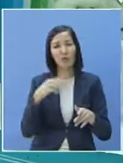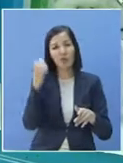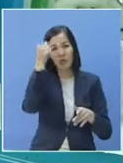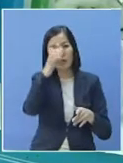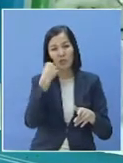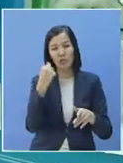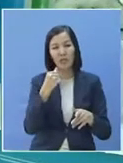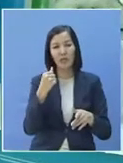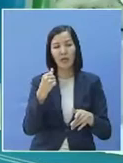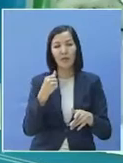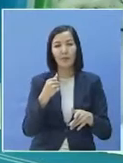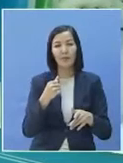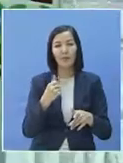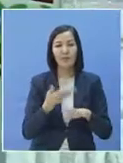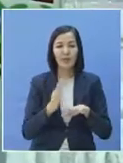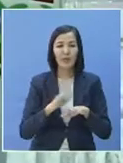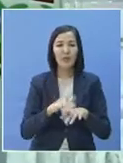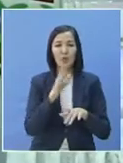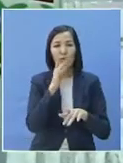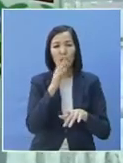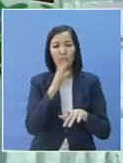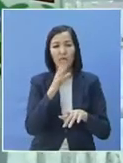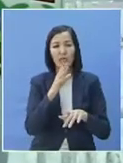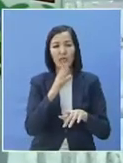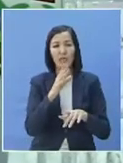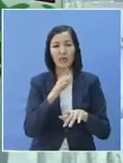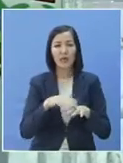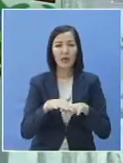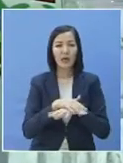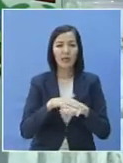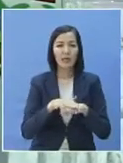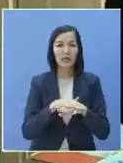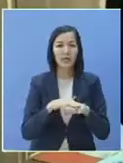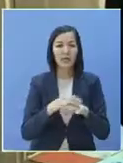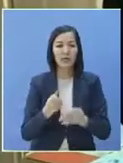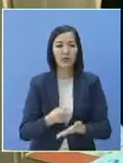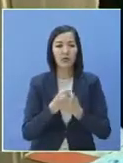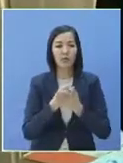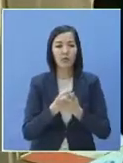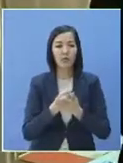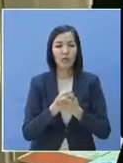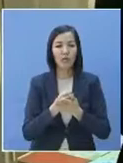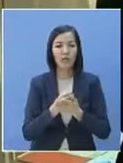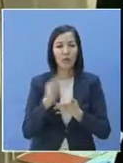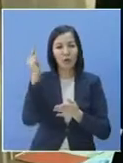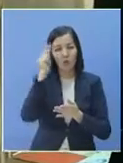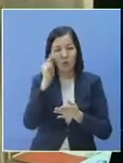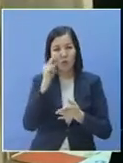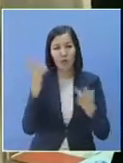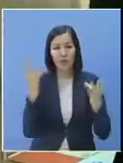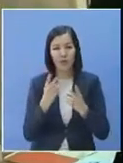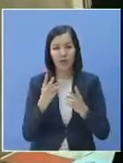жылдардағы Алмағайып шақта оқу орны отарлық бұғауға түскен халықты қиындықтан құтқаратын жалғы жол ағартушылық екенін